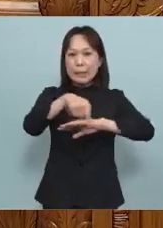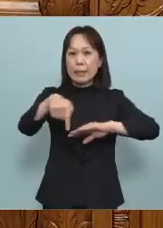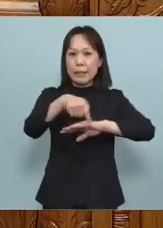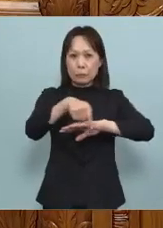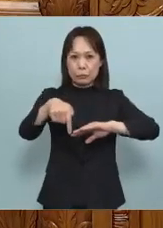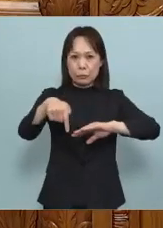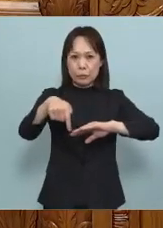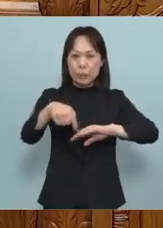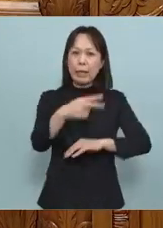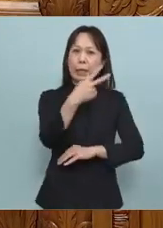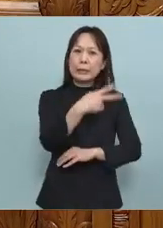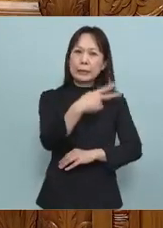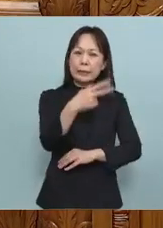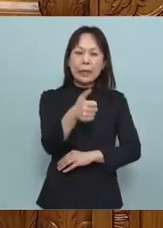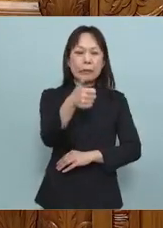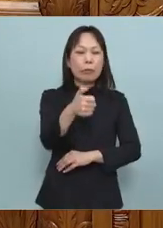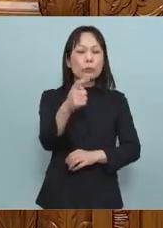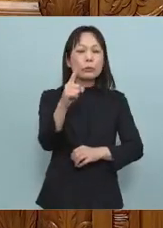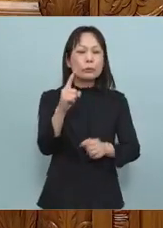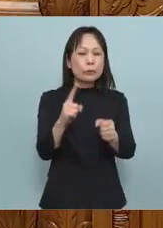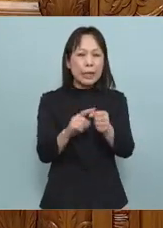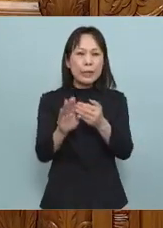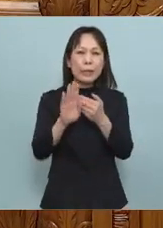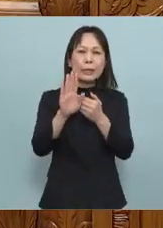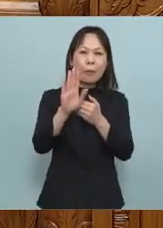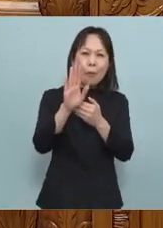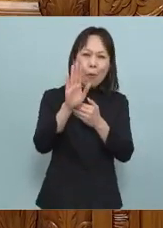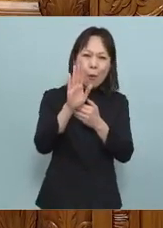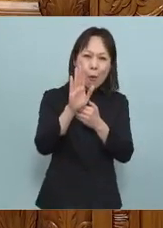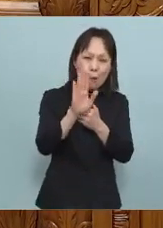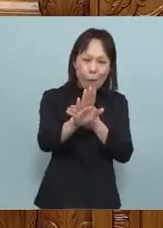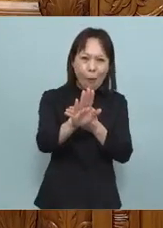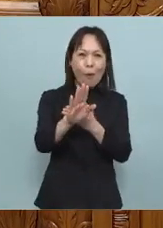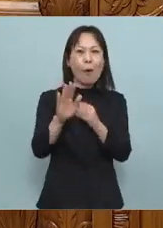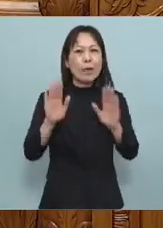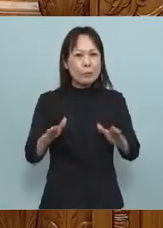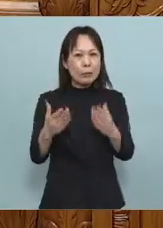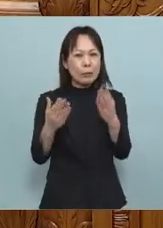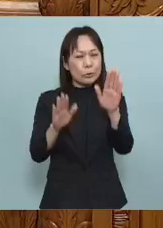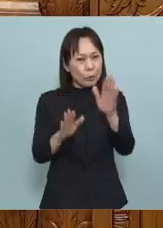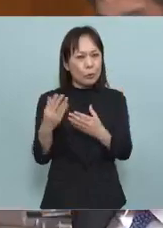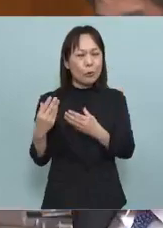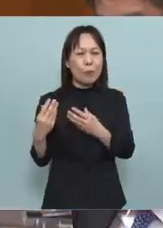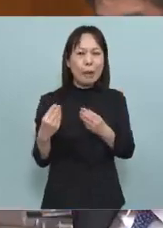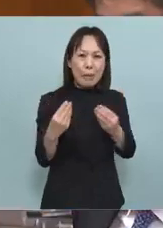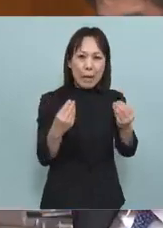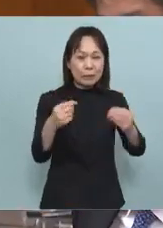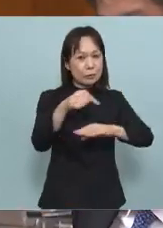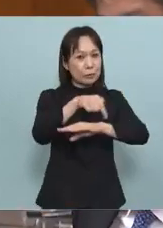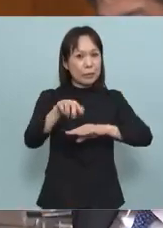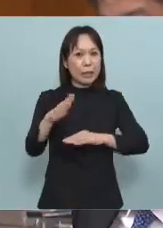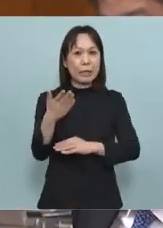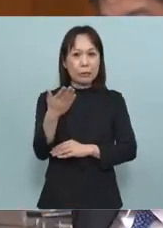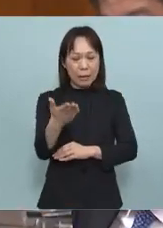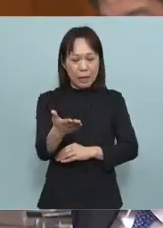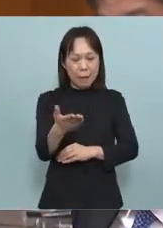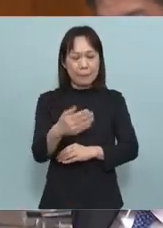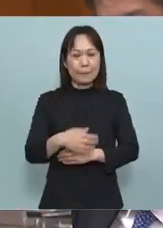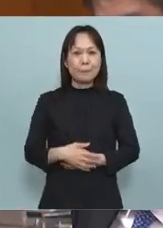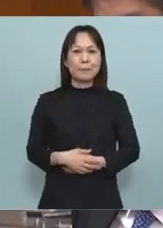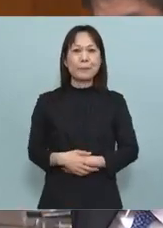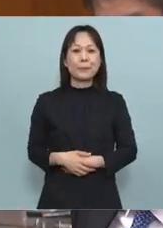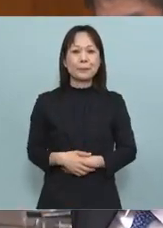ころか2050年以降も石炭火力発電を稼働させるつもりなのでしょうか。総理の明確な答弁を求めます